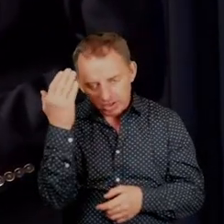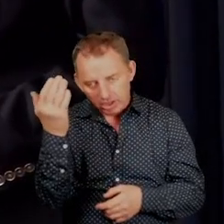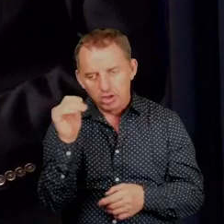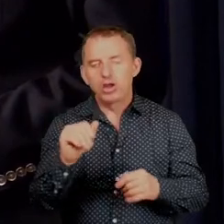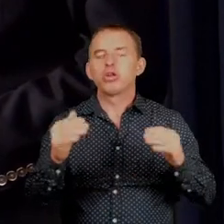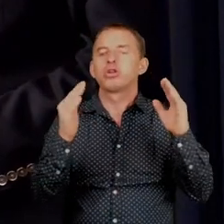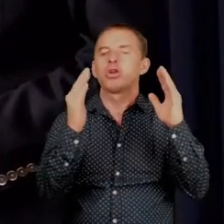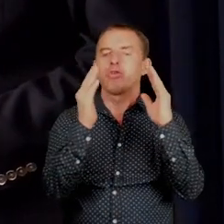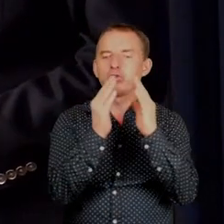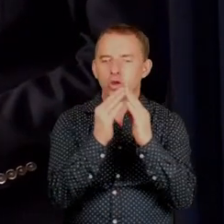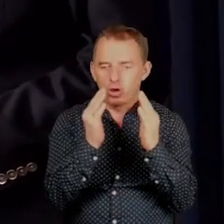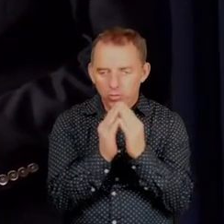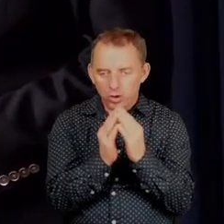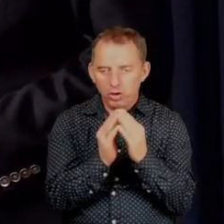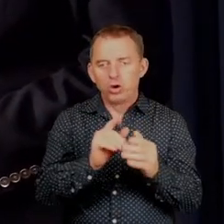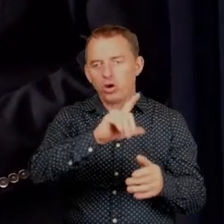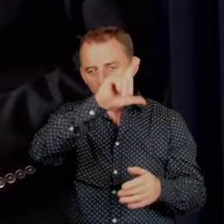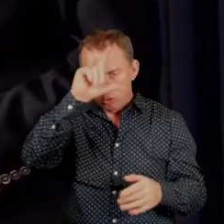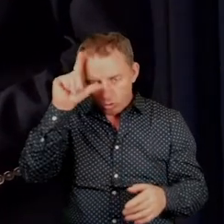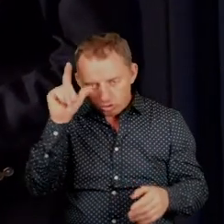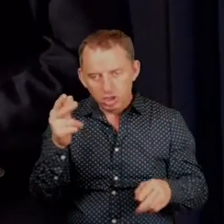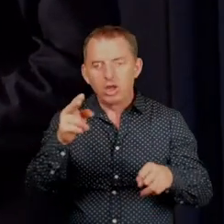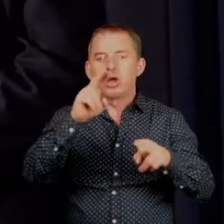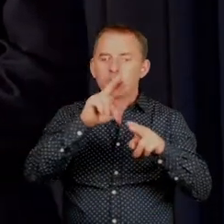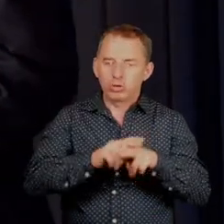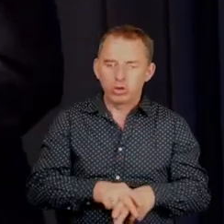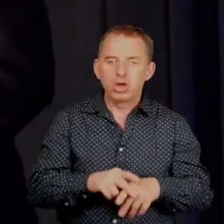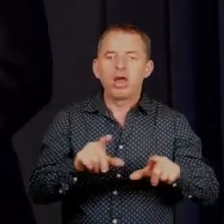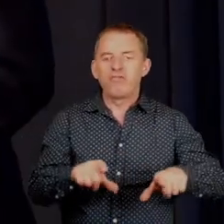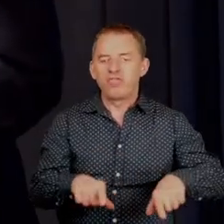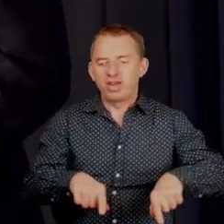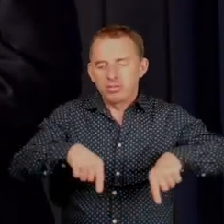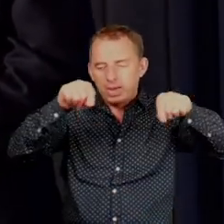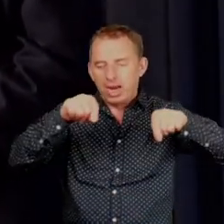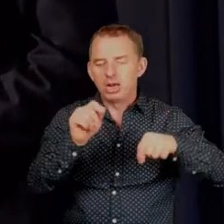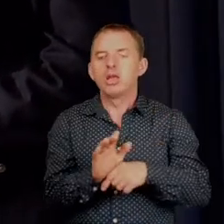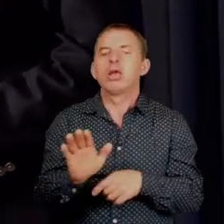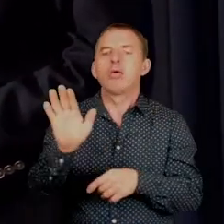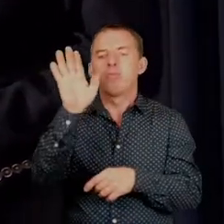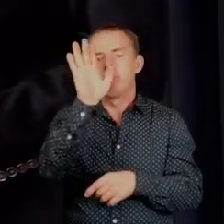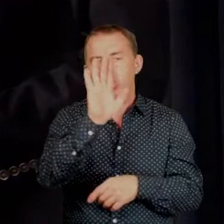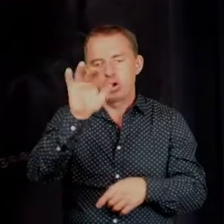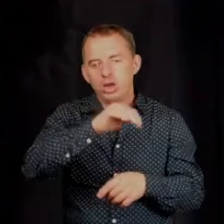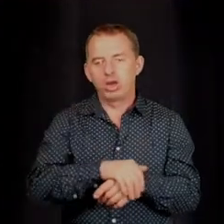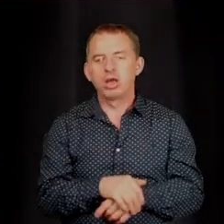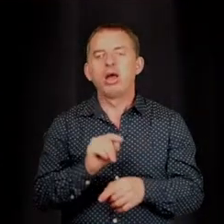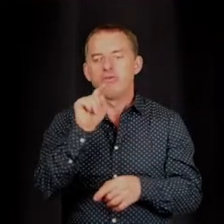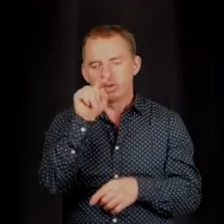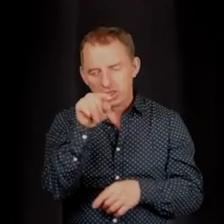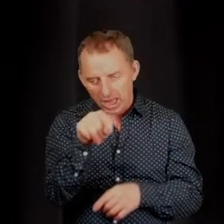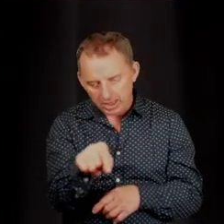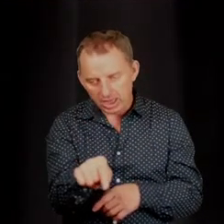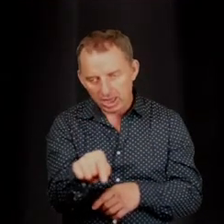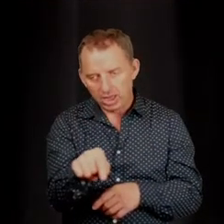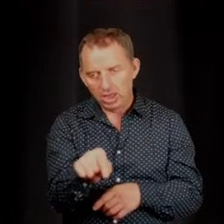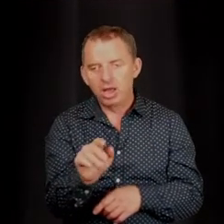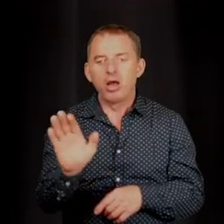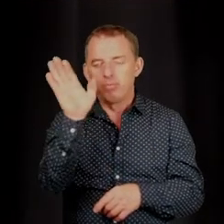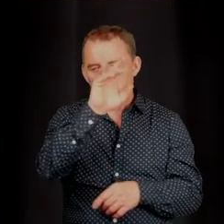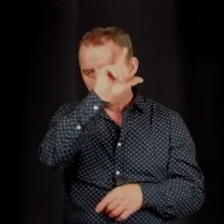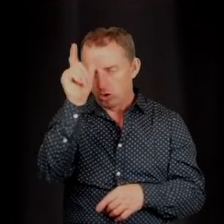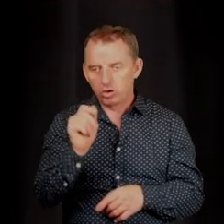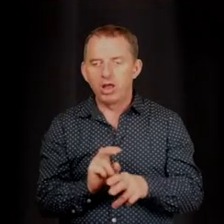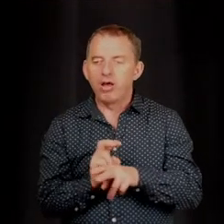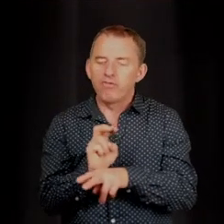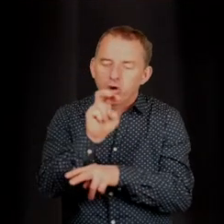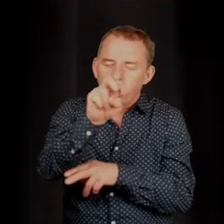domu, ludzie, którzy wybrali Boga. God's people enter in through those gates. I wtedy Boży lud wchodzi przez